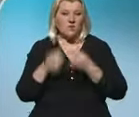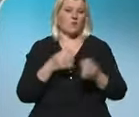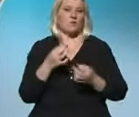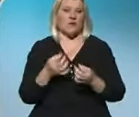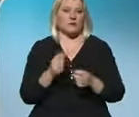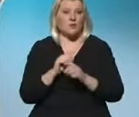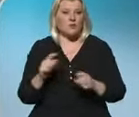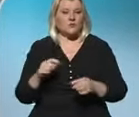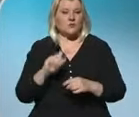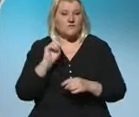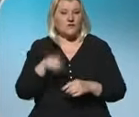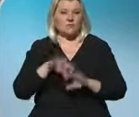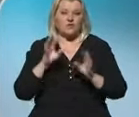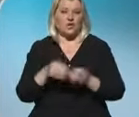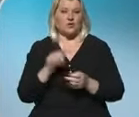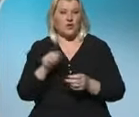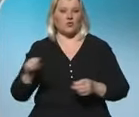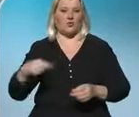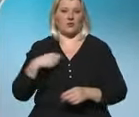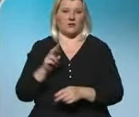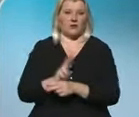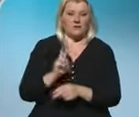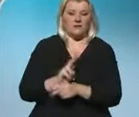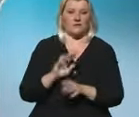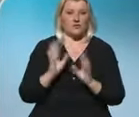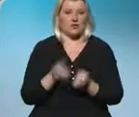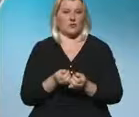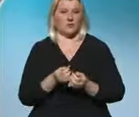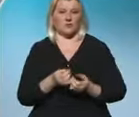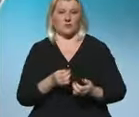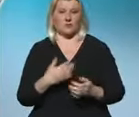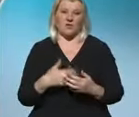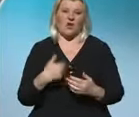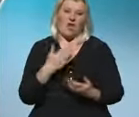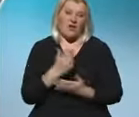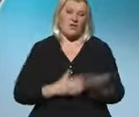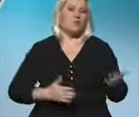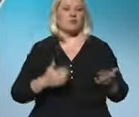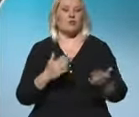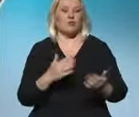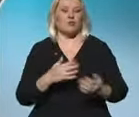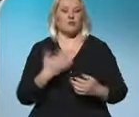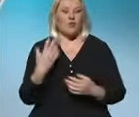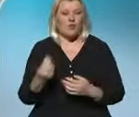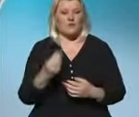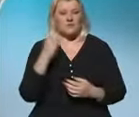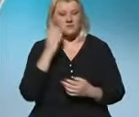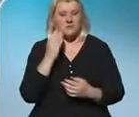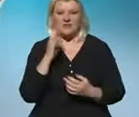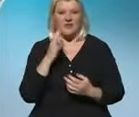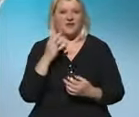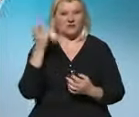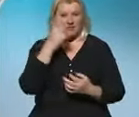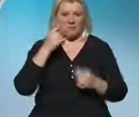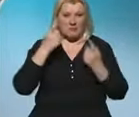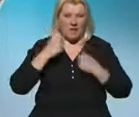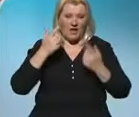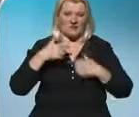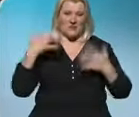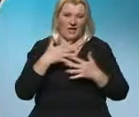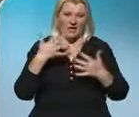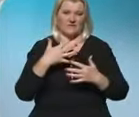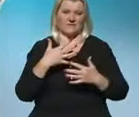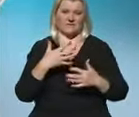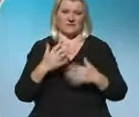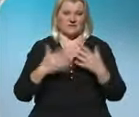po nocích, že už teda jako fakt ne, že bych radši jenom zpívala, nechte mě být a neřešte se mnou kabely prostě, ale asi to je takhle potřeba,